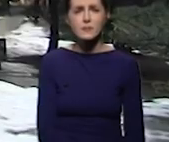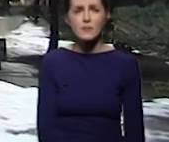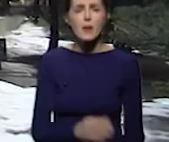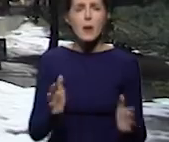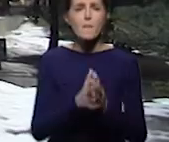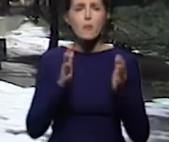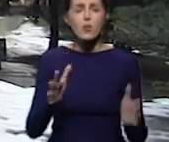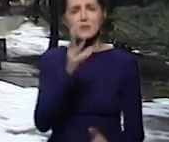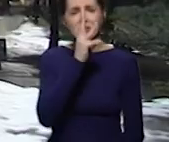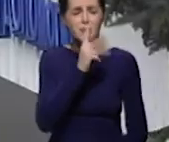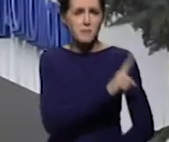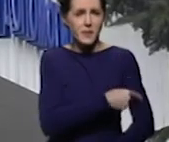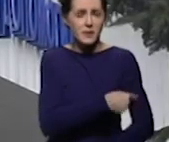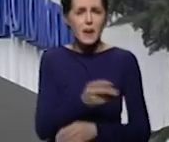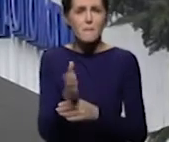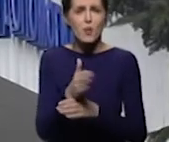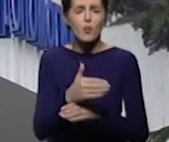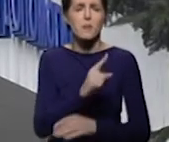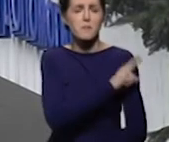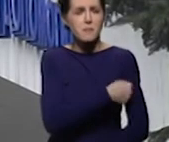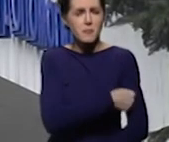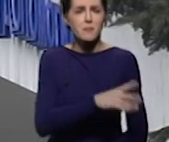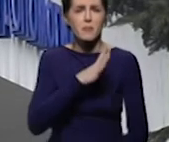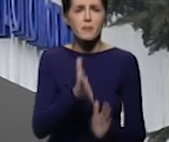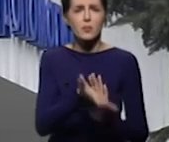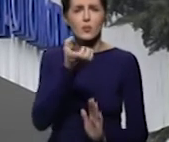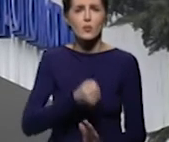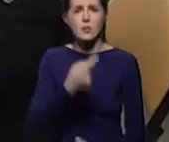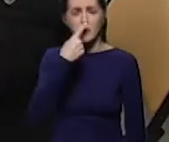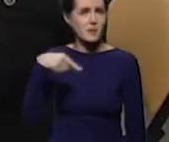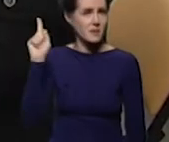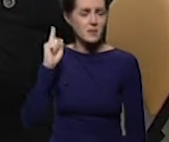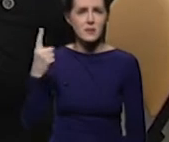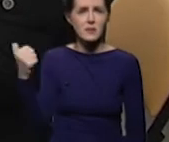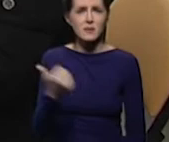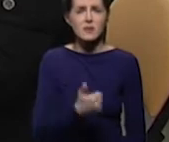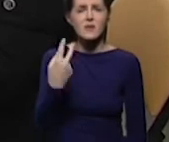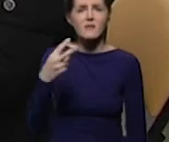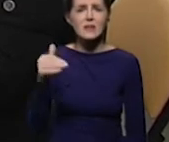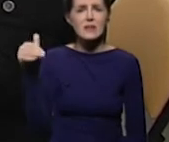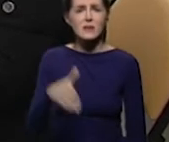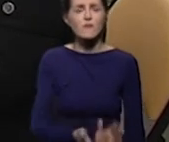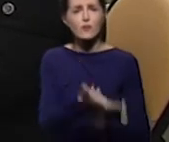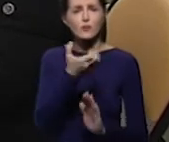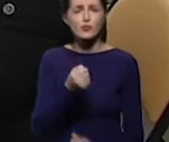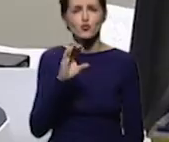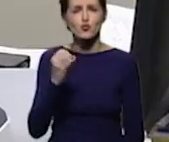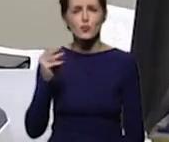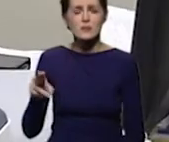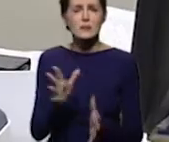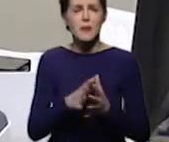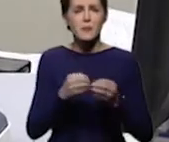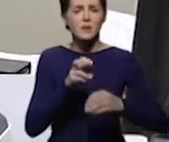Більше оклад медики цієї маріупольської поліклініки отримали наприкінці минулого тижня. 20 тисяч надійшло на рахунки сімейних